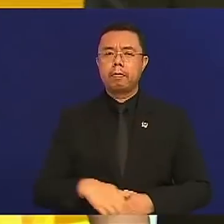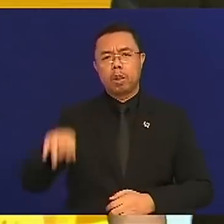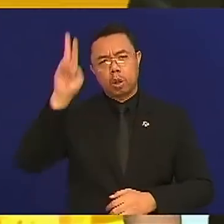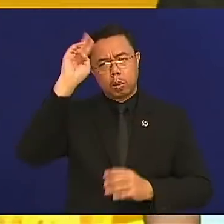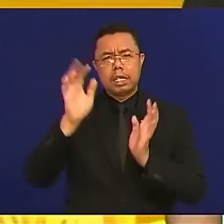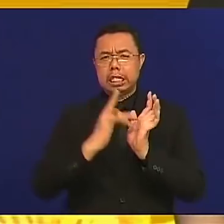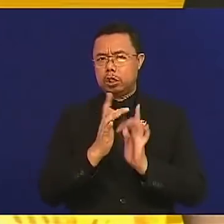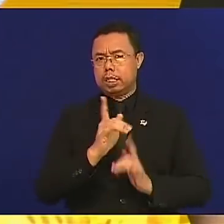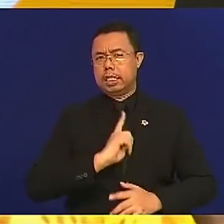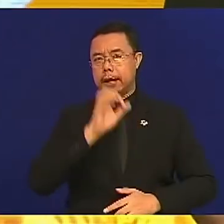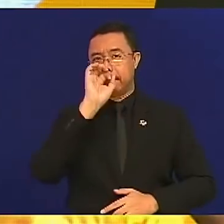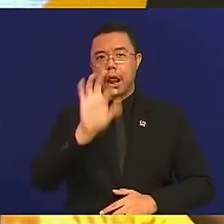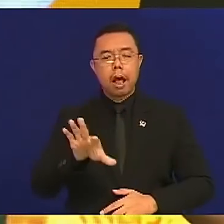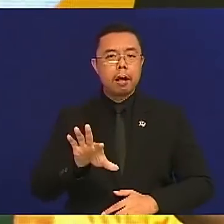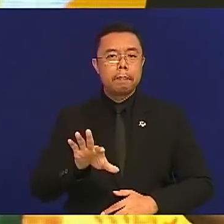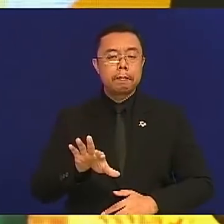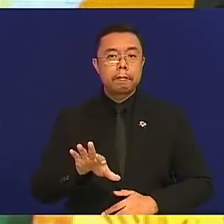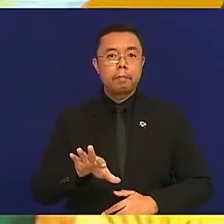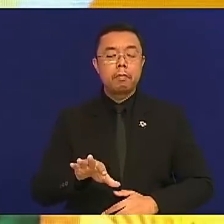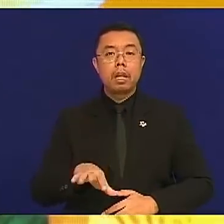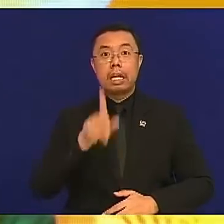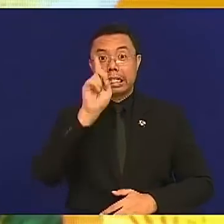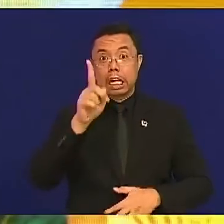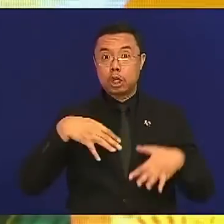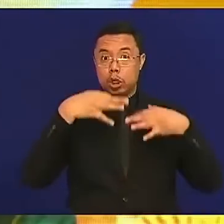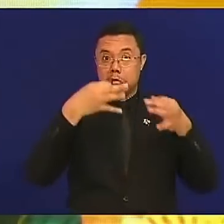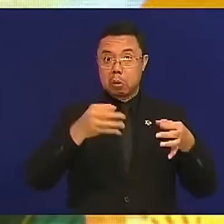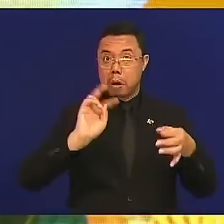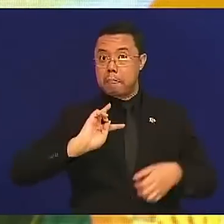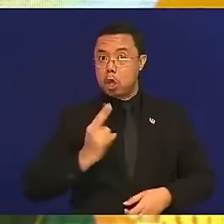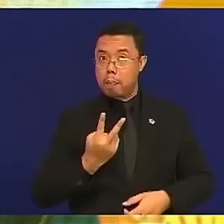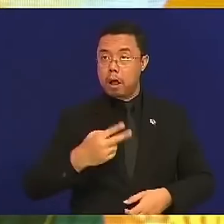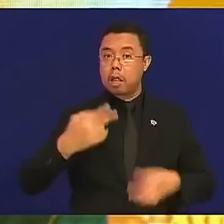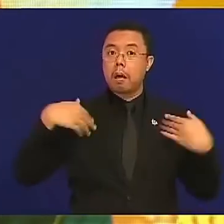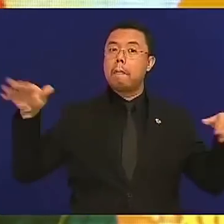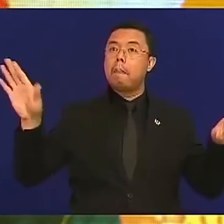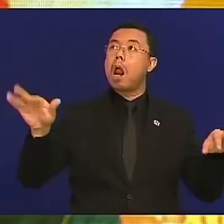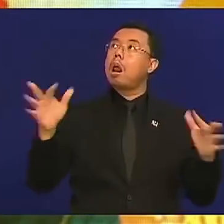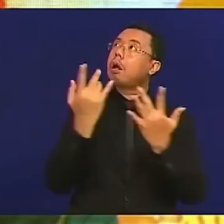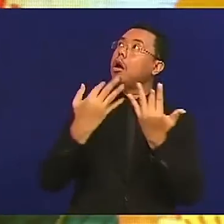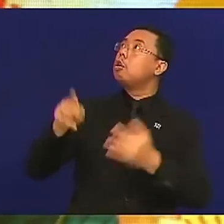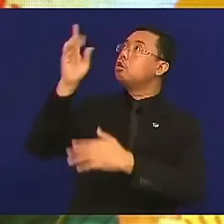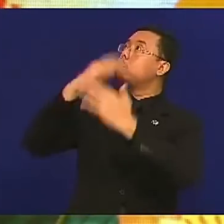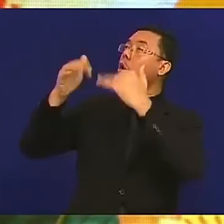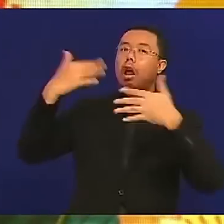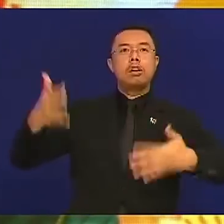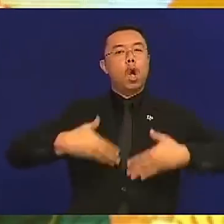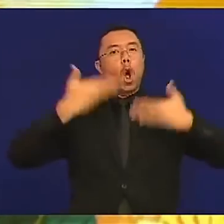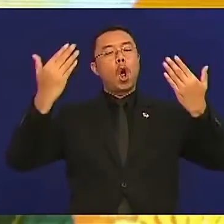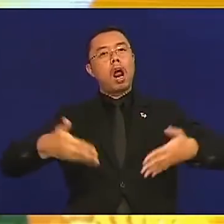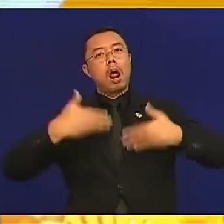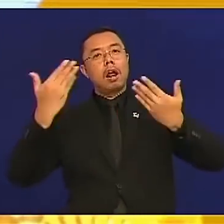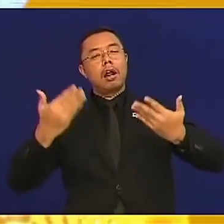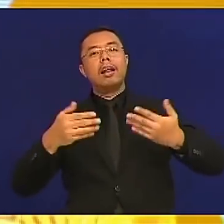Tuhan Yesus sendiri yang berkata, satu jiwa bertobat, malaikat di surga bersorak-sorai. Ia